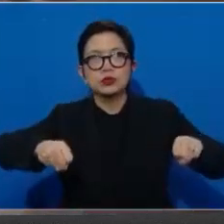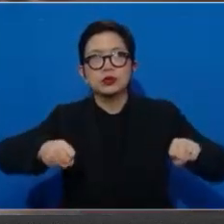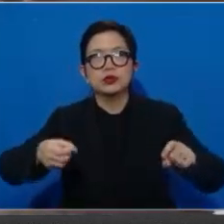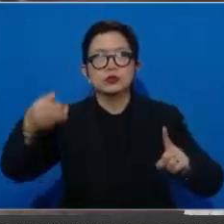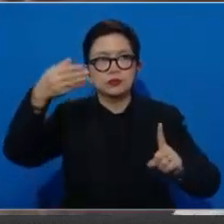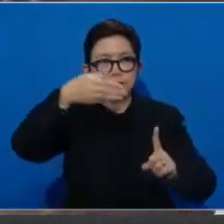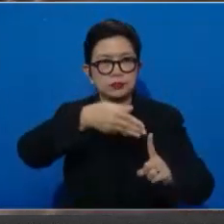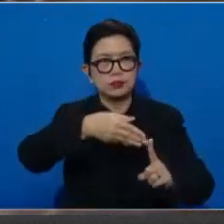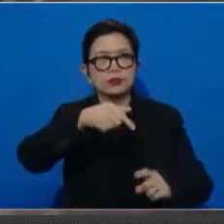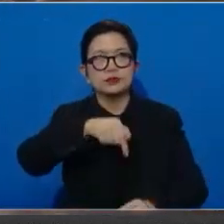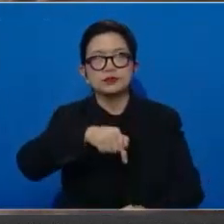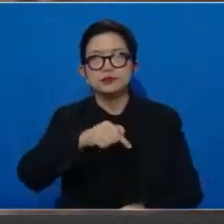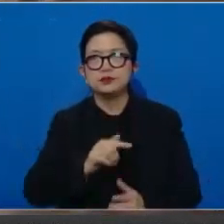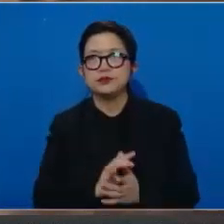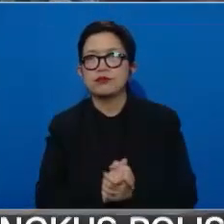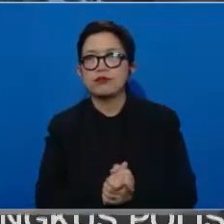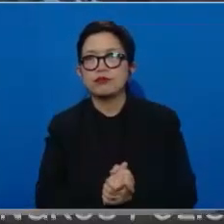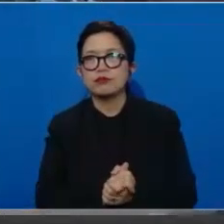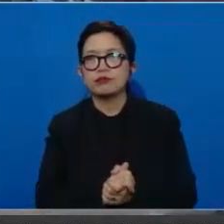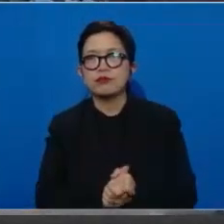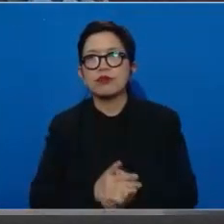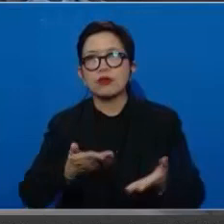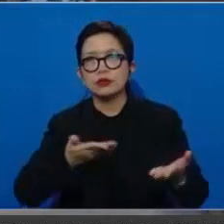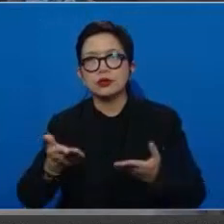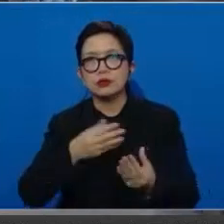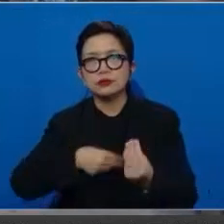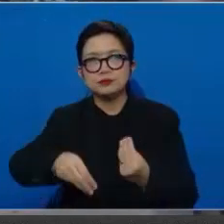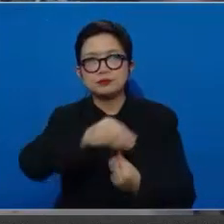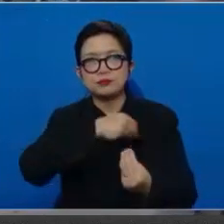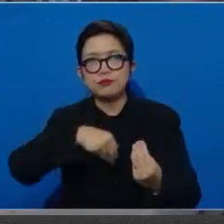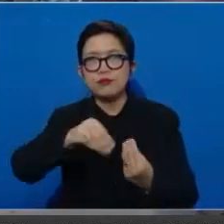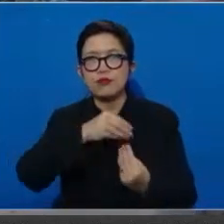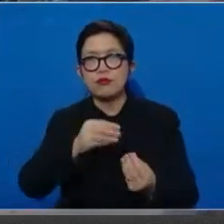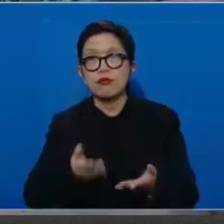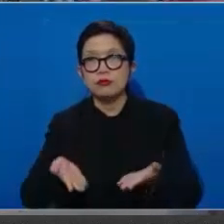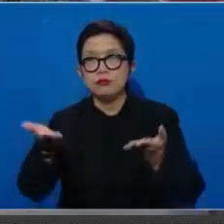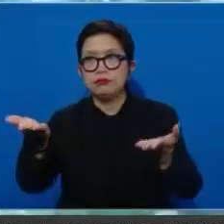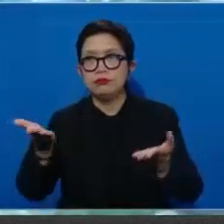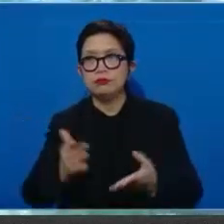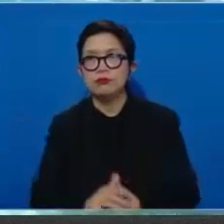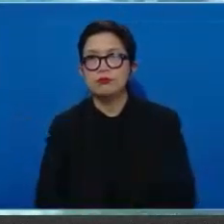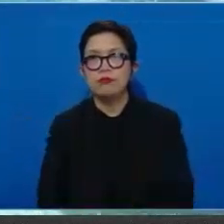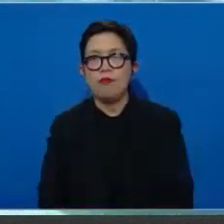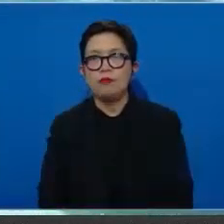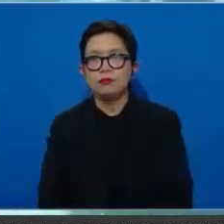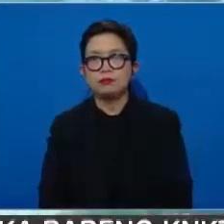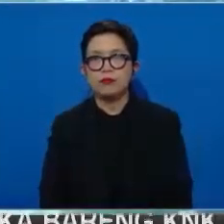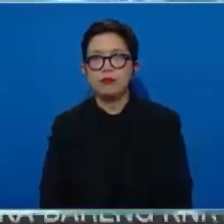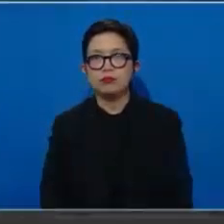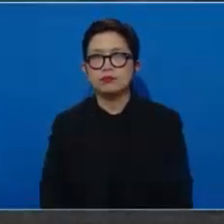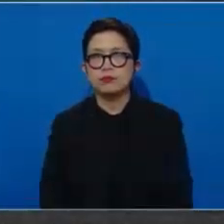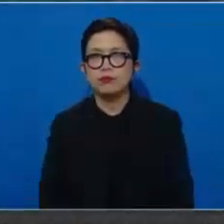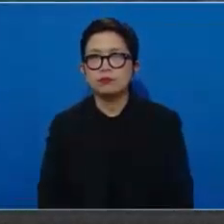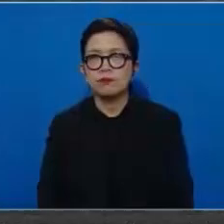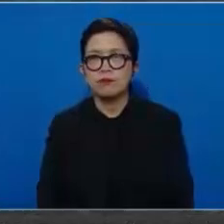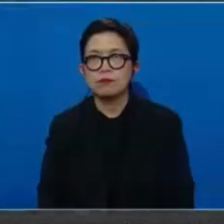Namun tersedia juga jasa tour travel yang sudah menyediakan paket-paket kunjungan objek wisata yang ada di Nusa Penida.